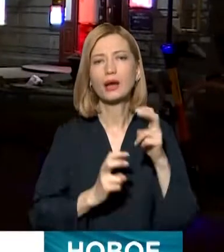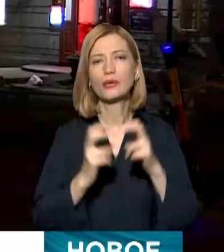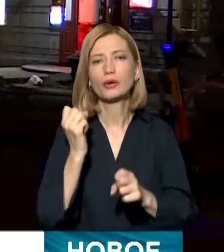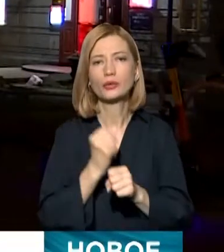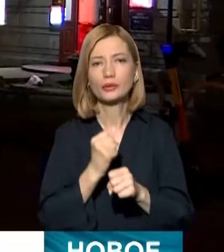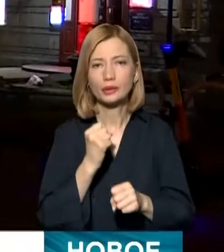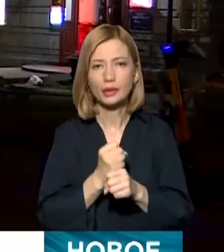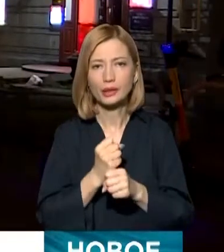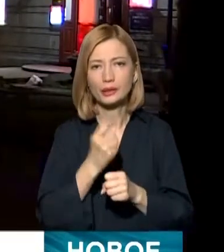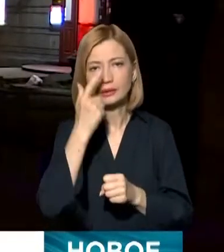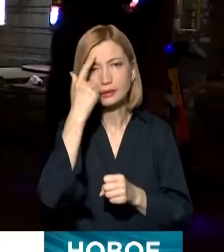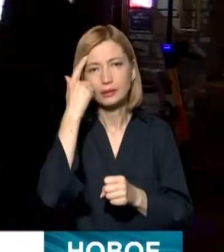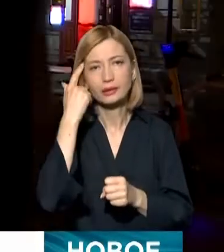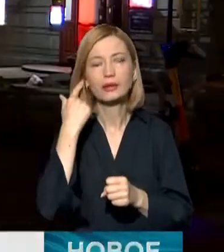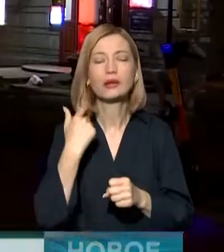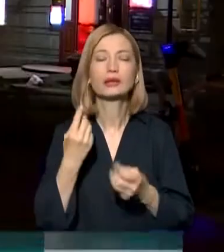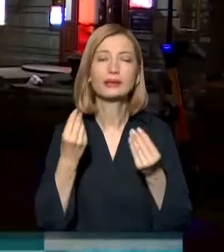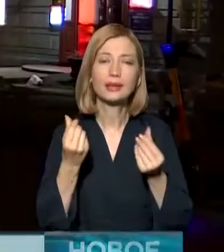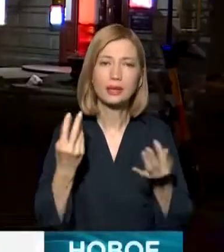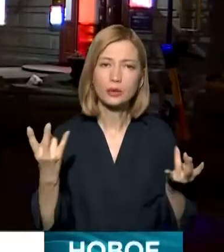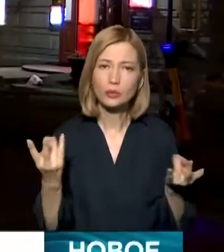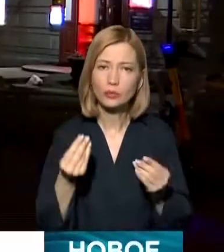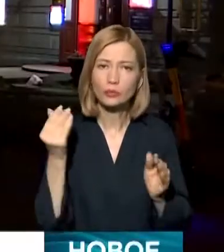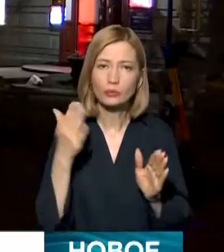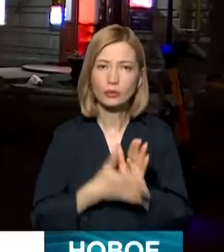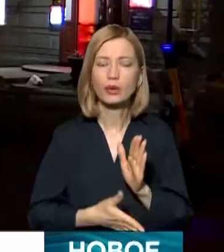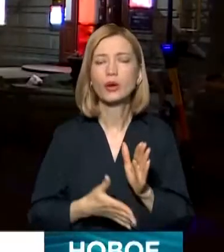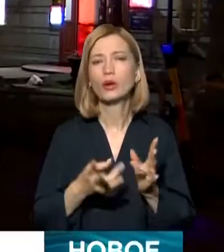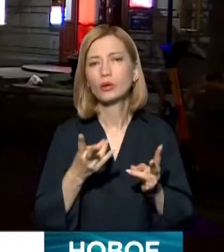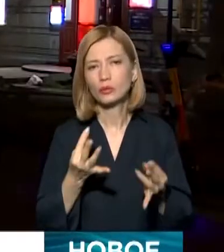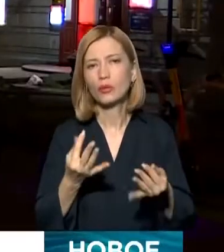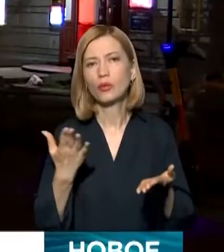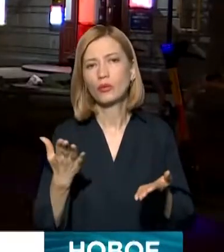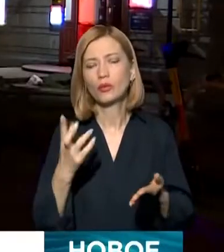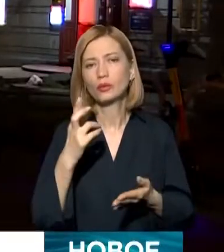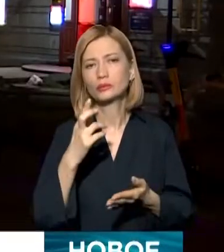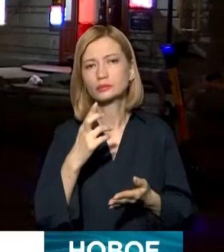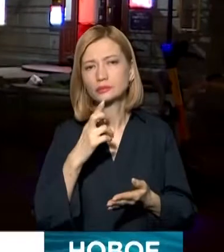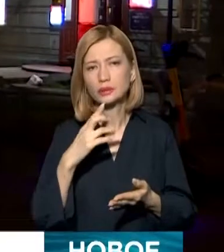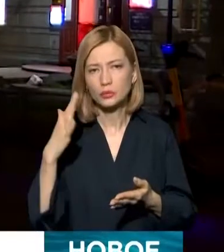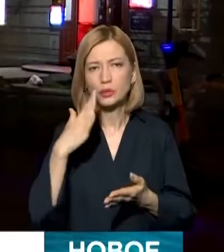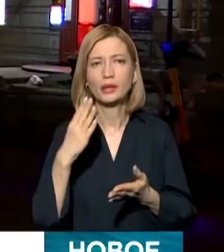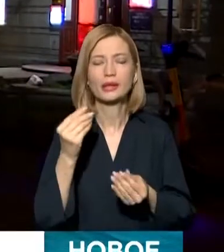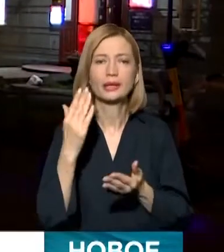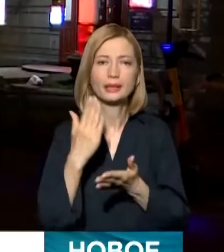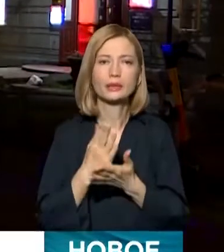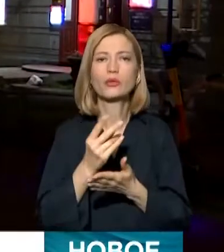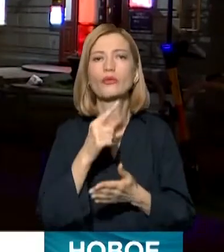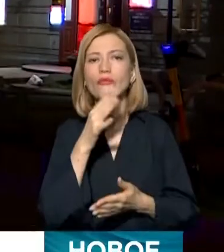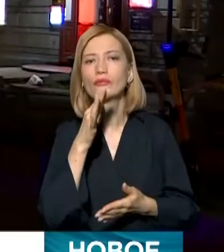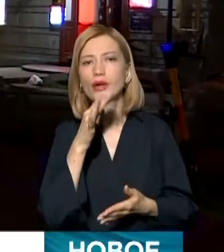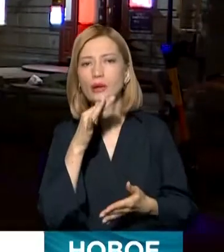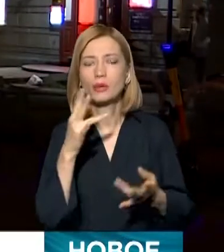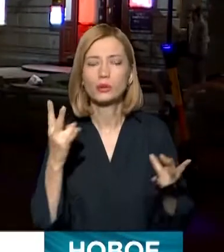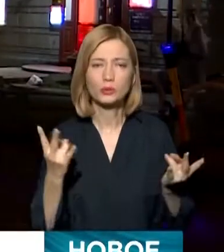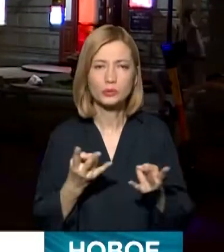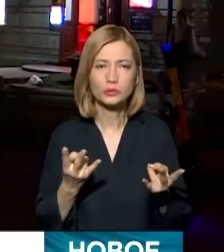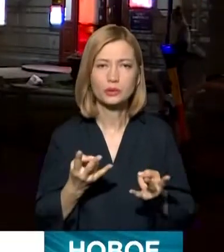собственного производства – это, во-первых, деньги, это не самая большая проблема. Во-вторых, это время. Поэтому в любом